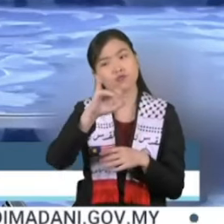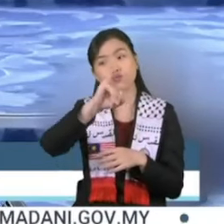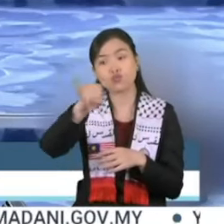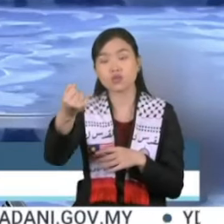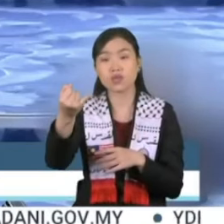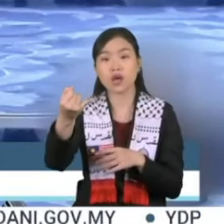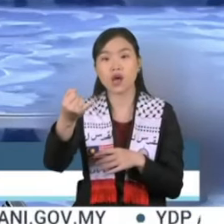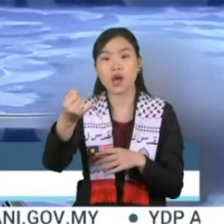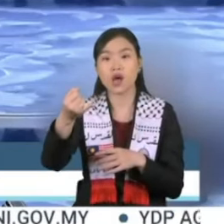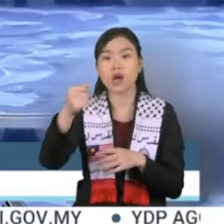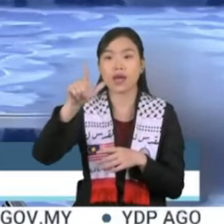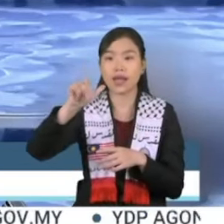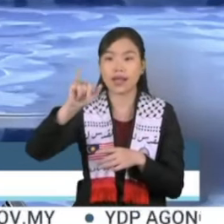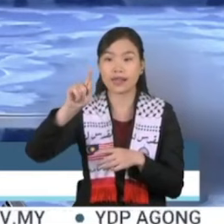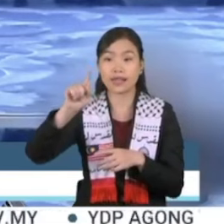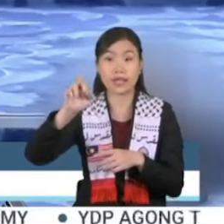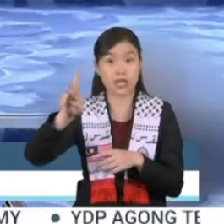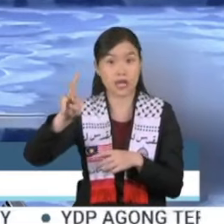juta liter